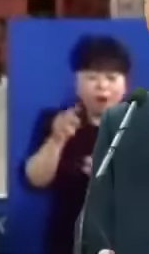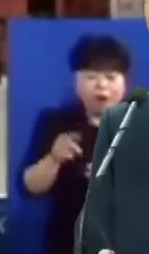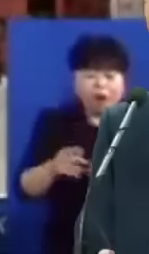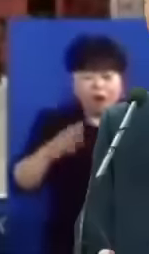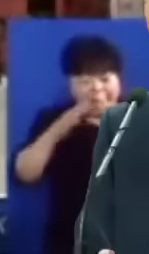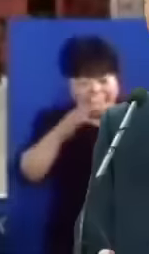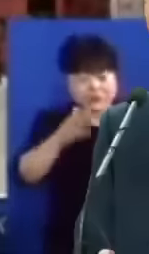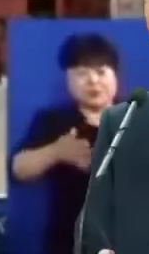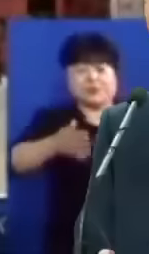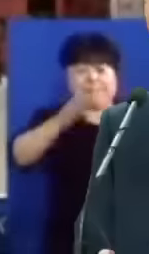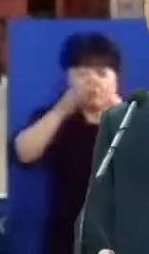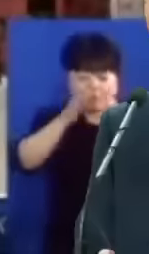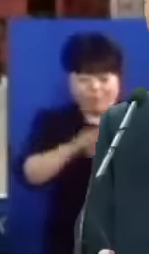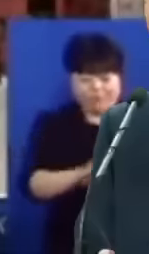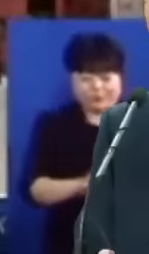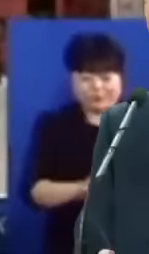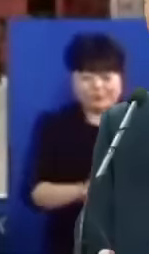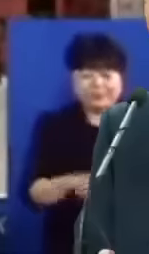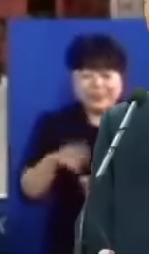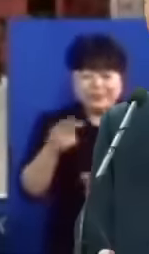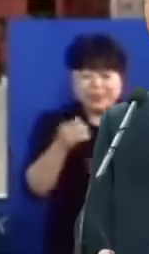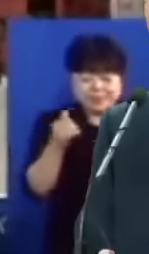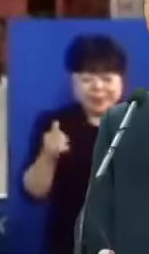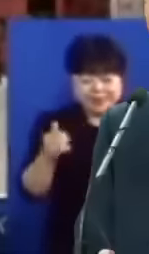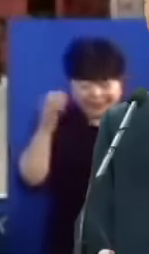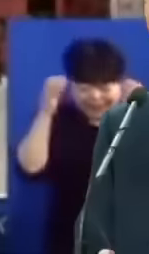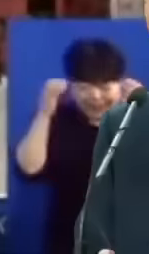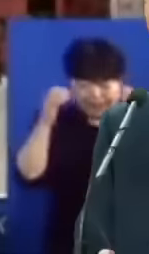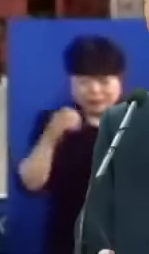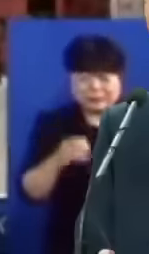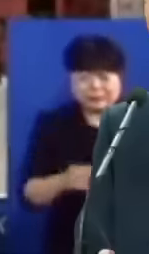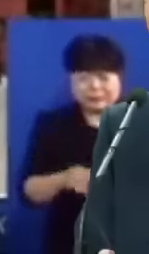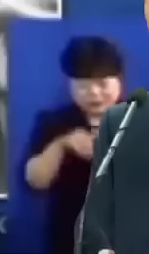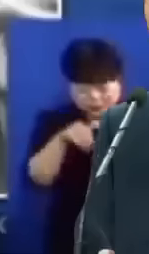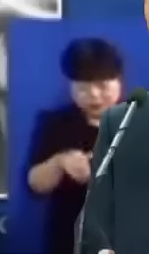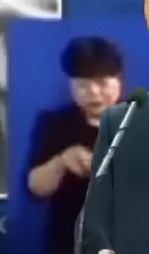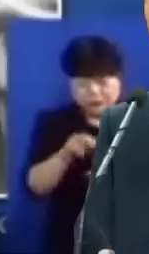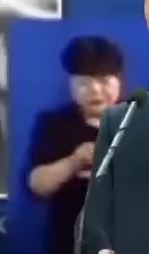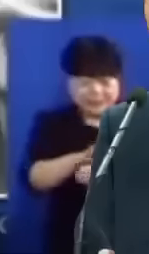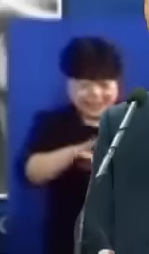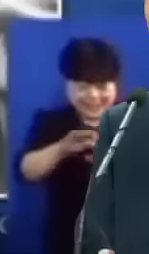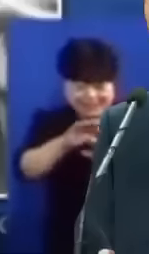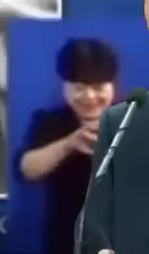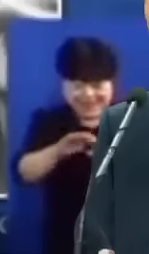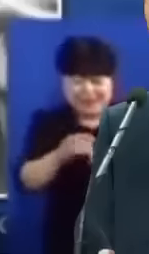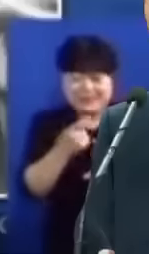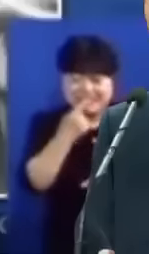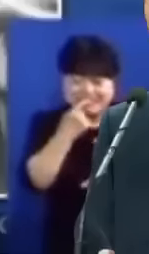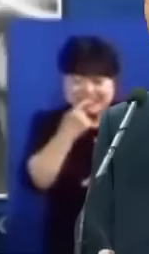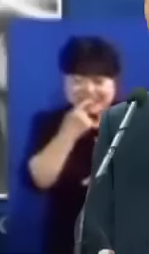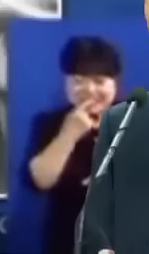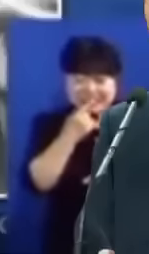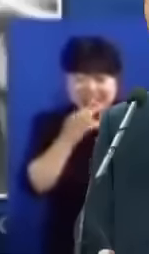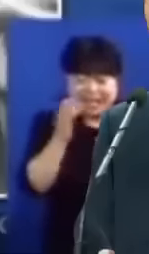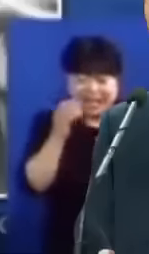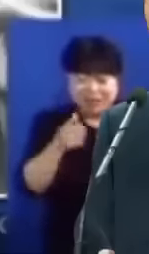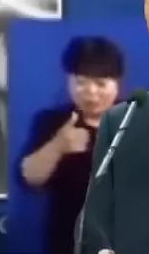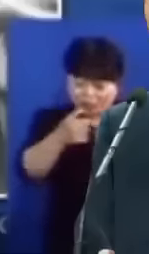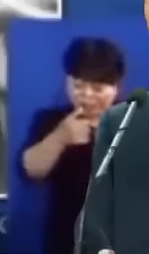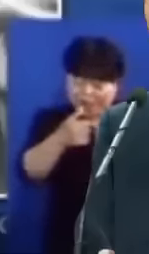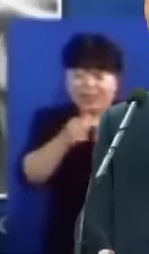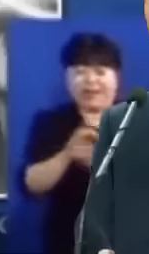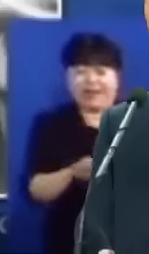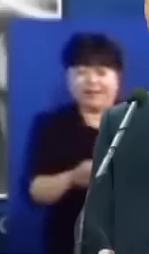세웠습니다. 미국 내 200만 명에 달하는 아동노동자 문제를 해결하기 위하여 백악관 아동회의를 창설했습니다. 그